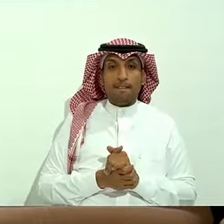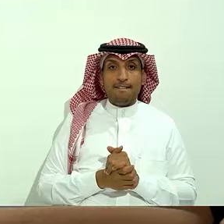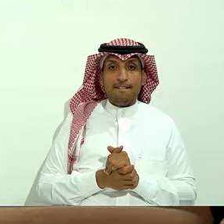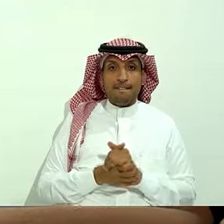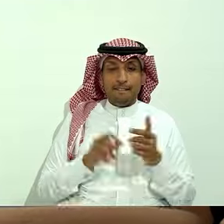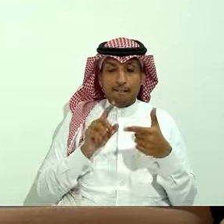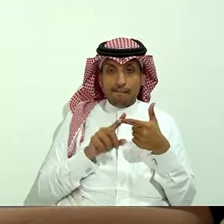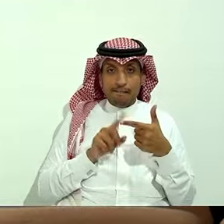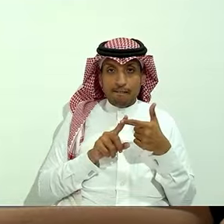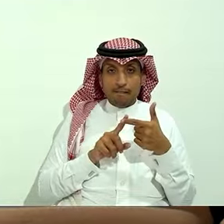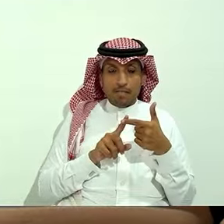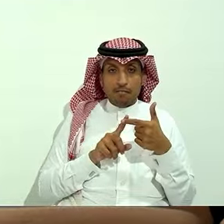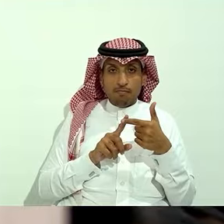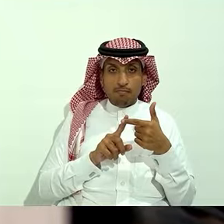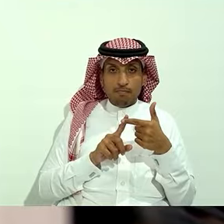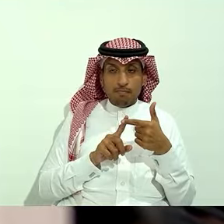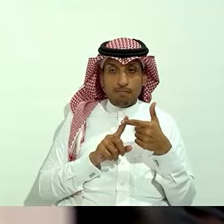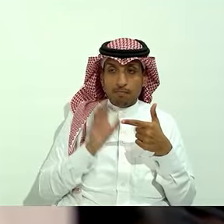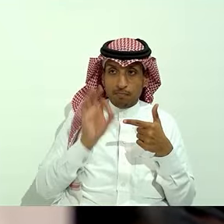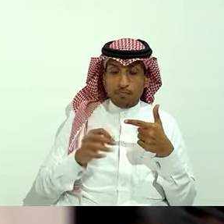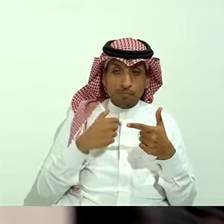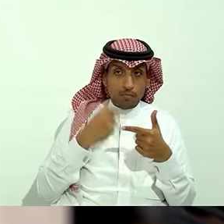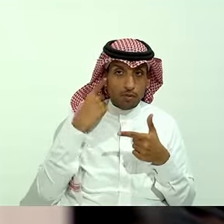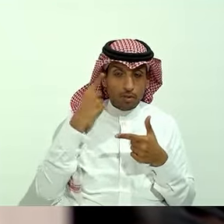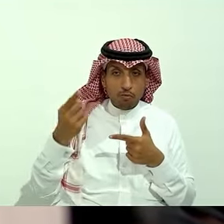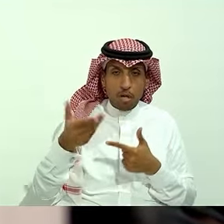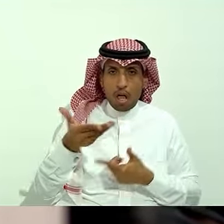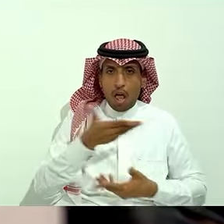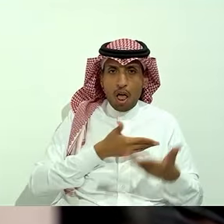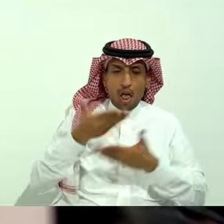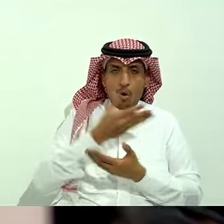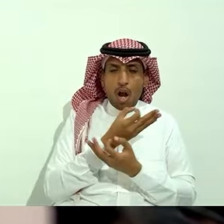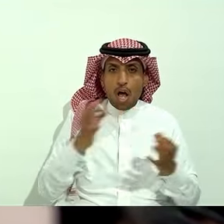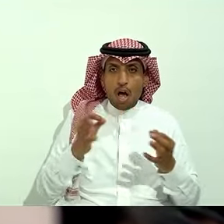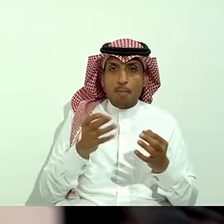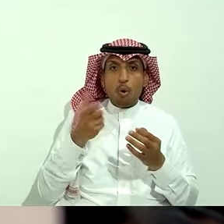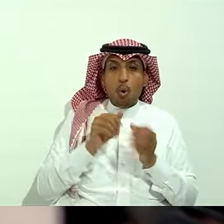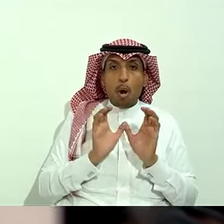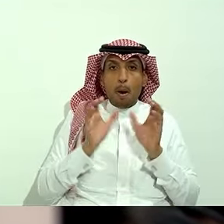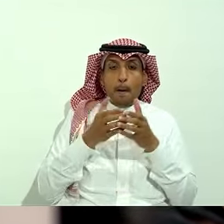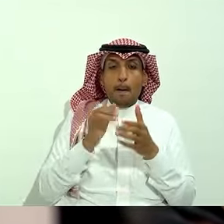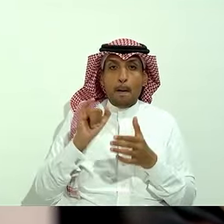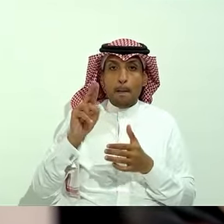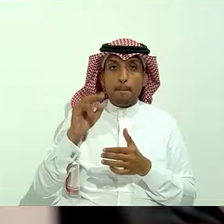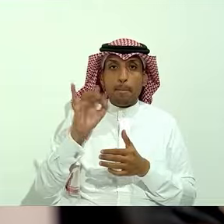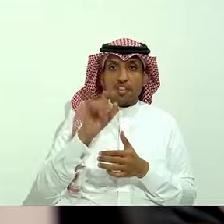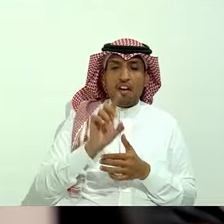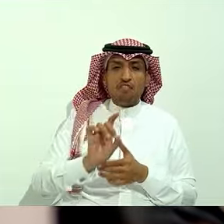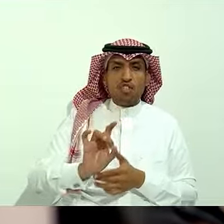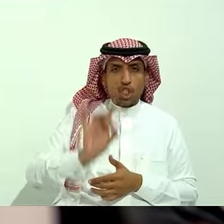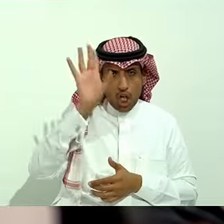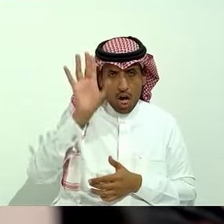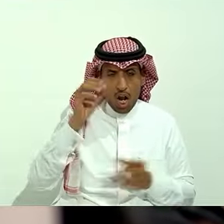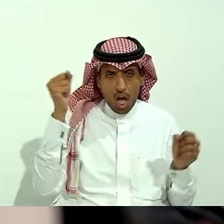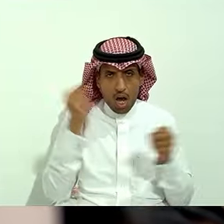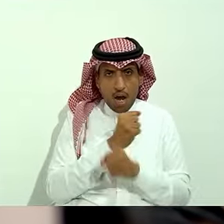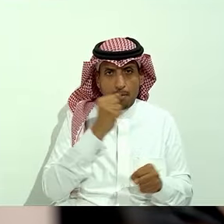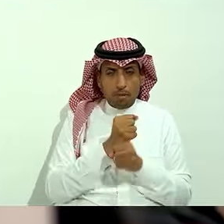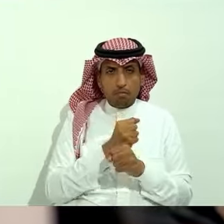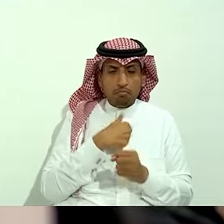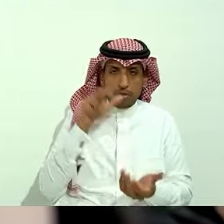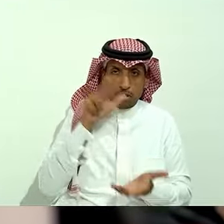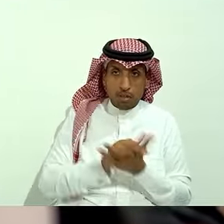ثاني شيء سمعت كل حوارك ونداءاتك، والمتحف مأخوذ بعين الاعتبار ونعمل عليه،